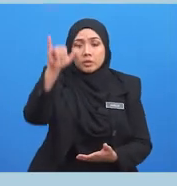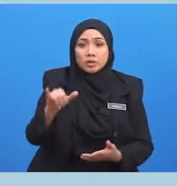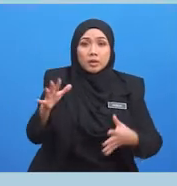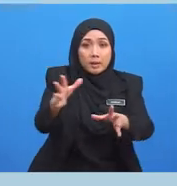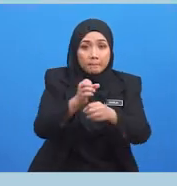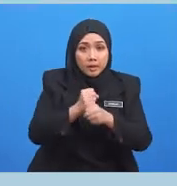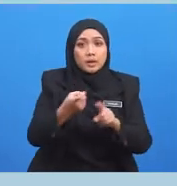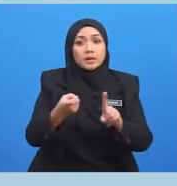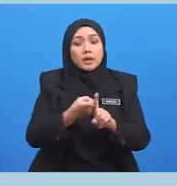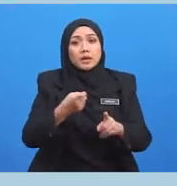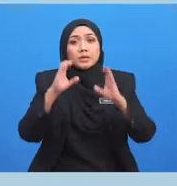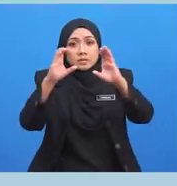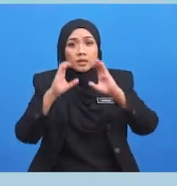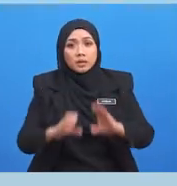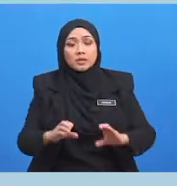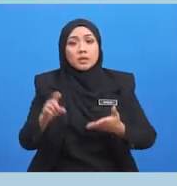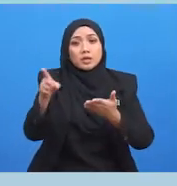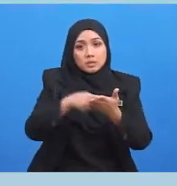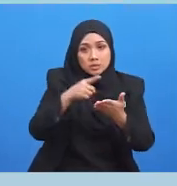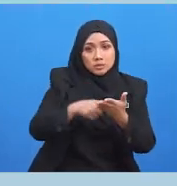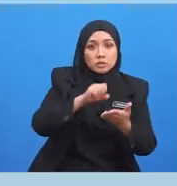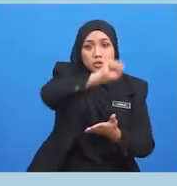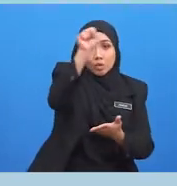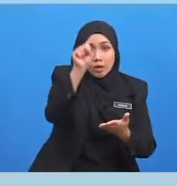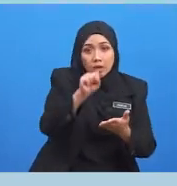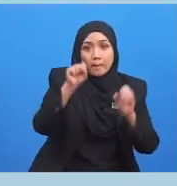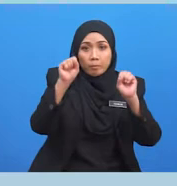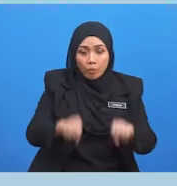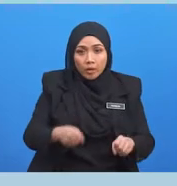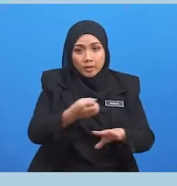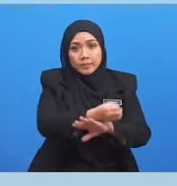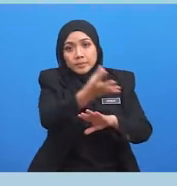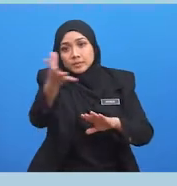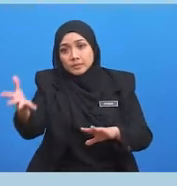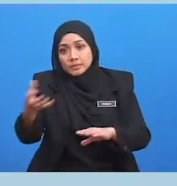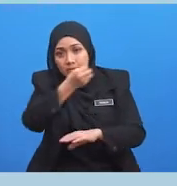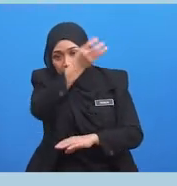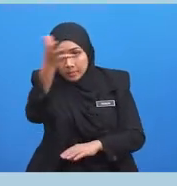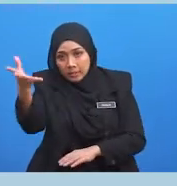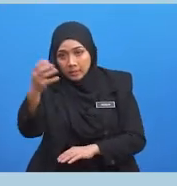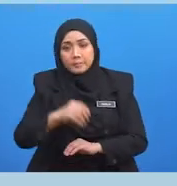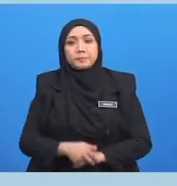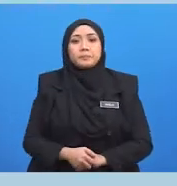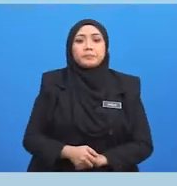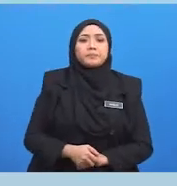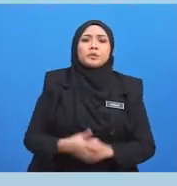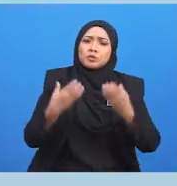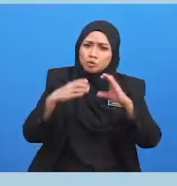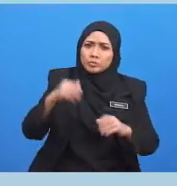Bagaimanakah maklumat yang diperolehi dari kaedah soal selidik boleh